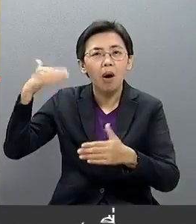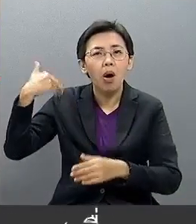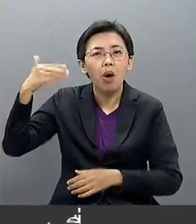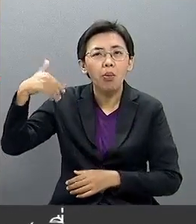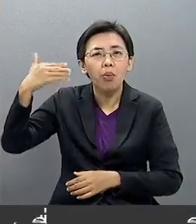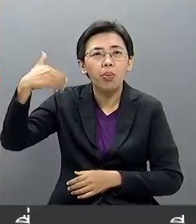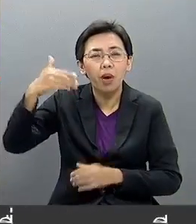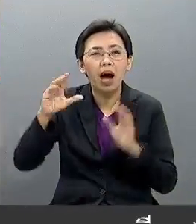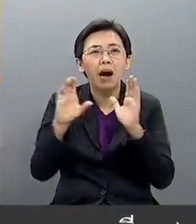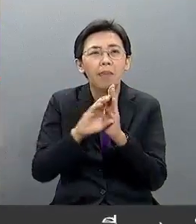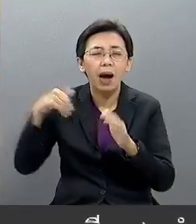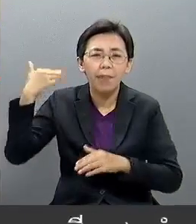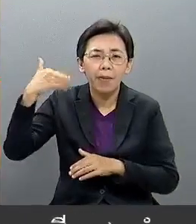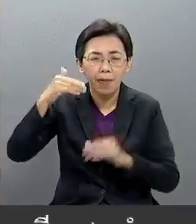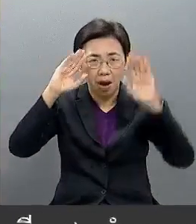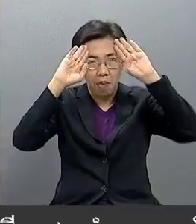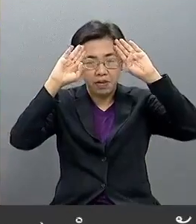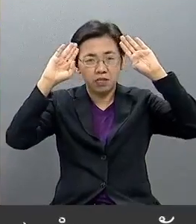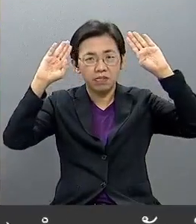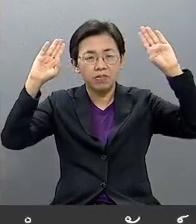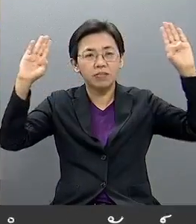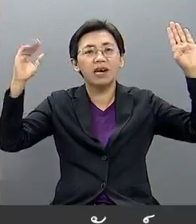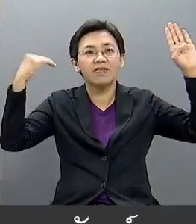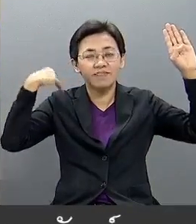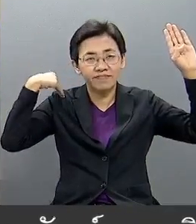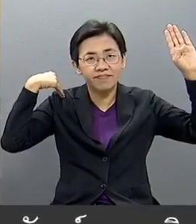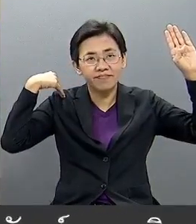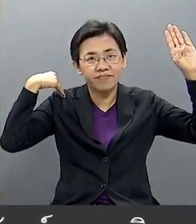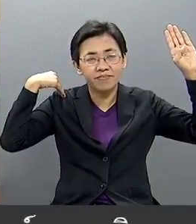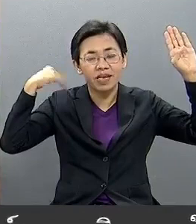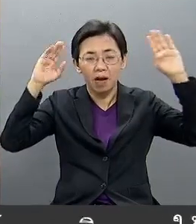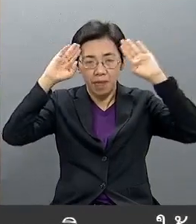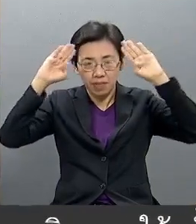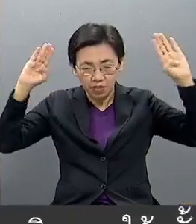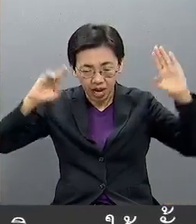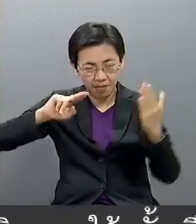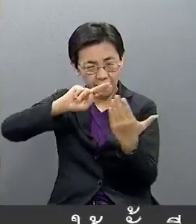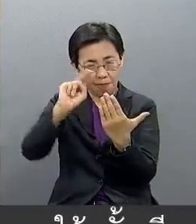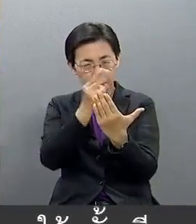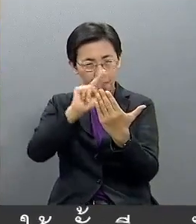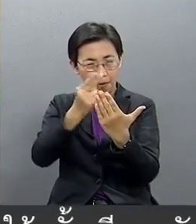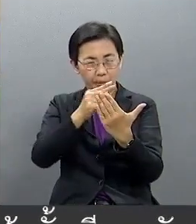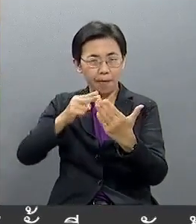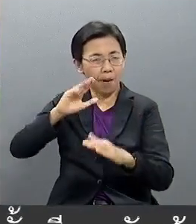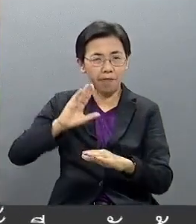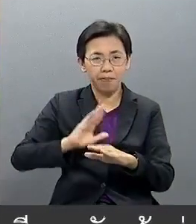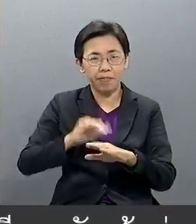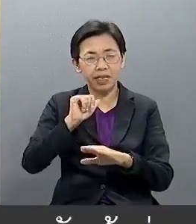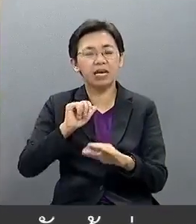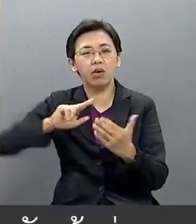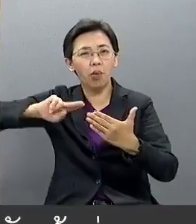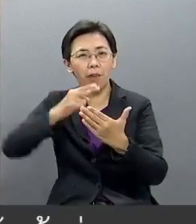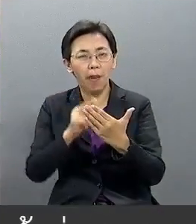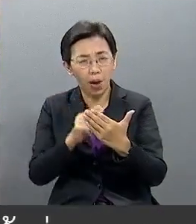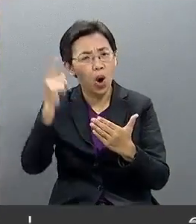ล้วเรามีประสบการณ์มากขึ้นในการถ่ายทอดจะมากขึ้นความฉับไวในการแสดงออกมากขึ้นเทคนิคอาจจะต้องเปลี่ยน